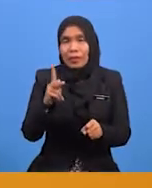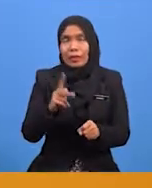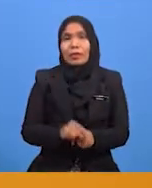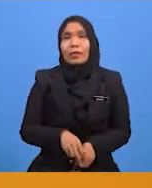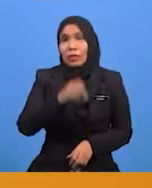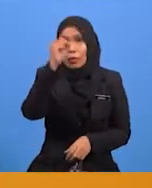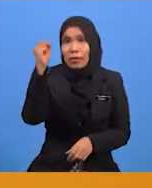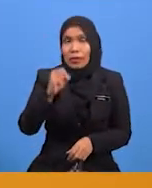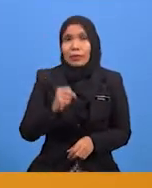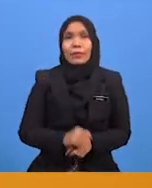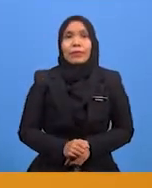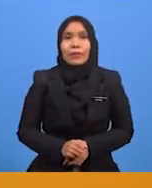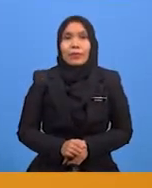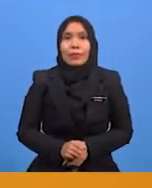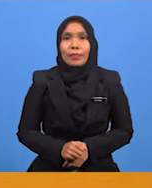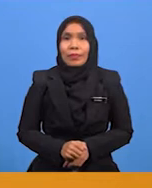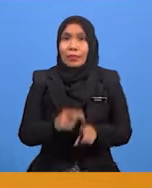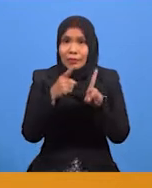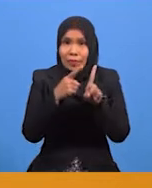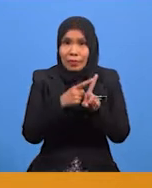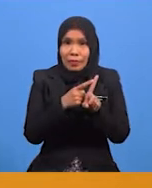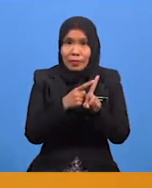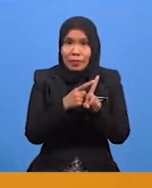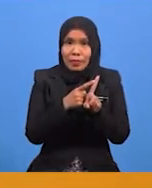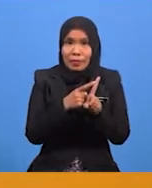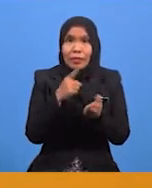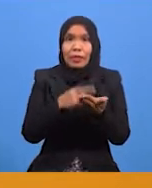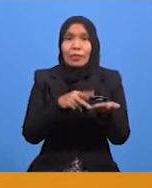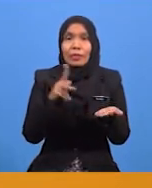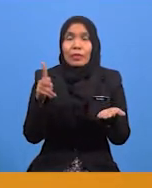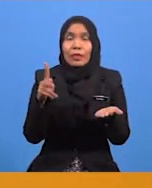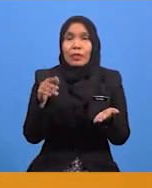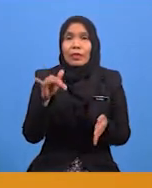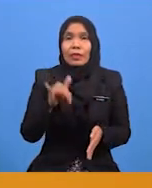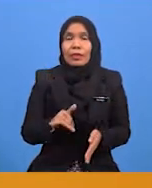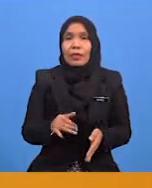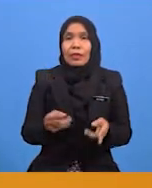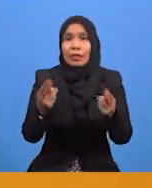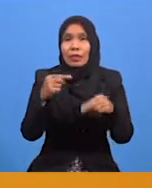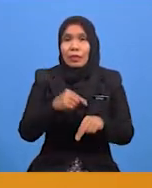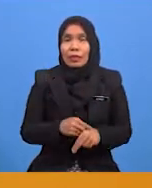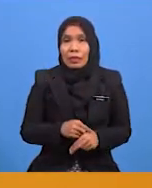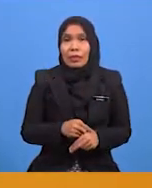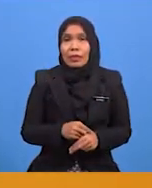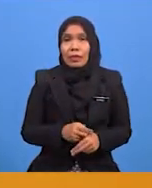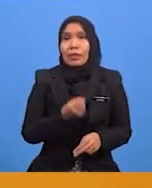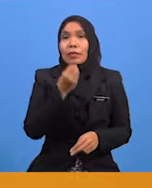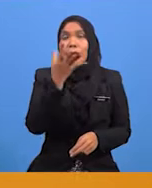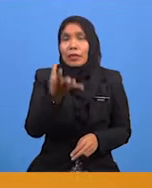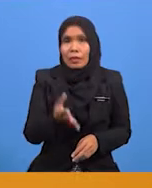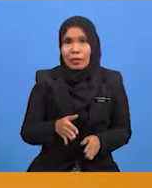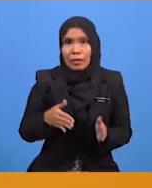pengukuhan. Soalan yang pertama ialah, apakah yang hendak disampaikan